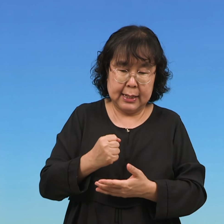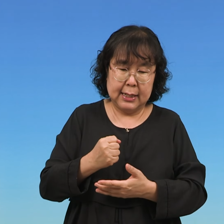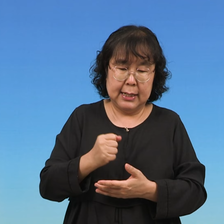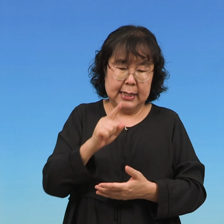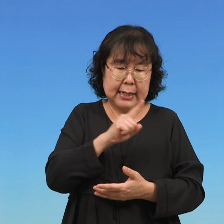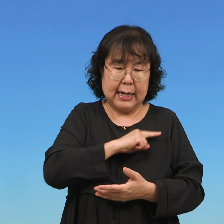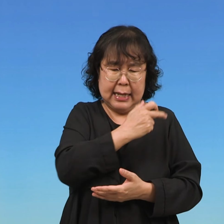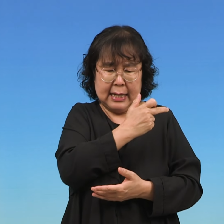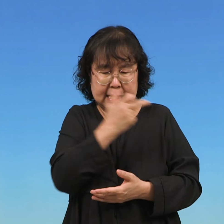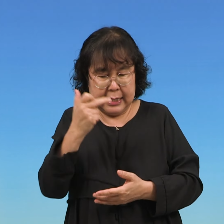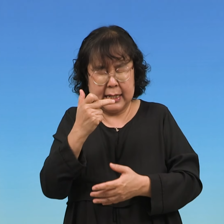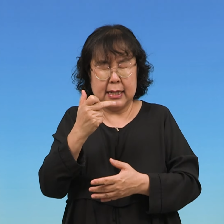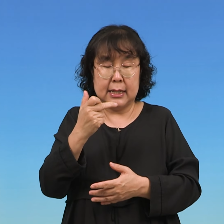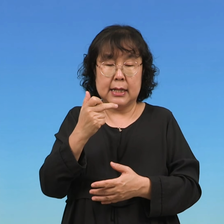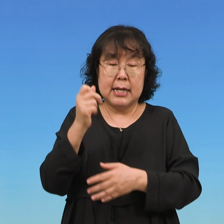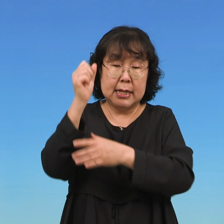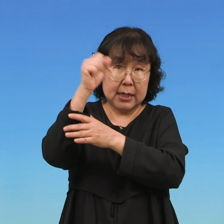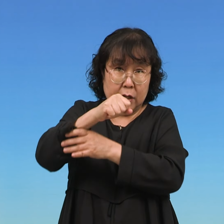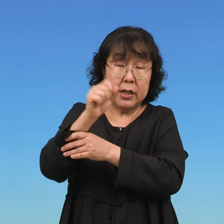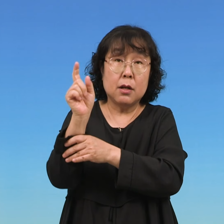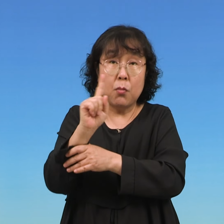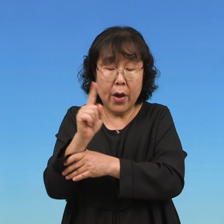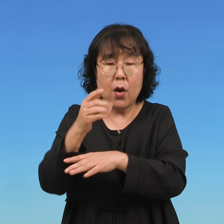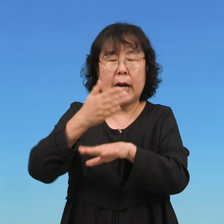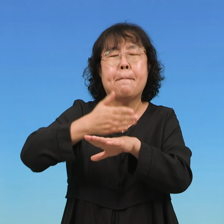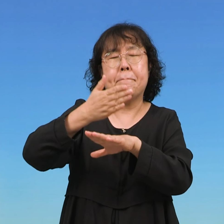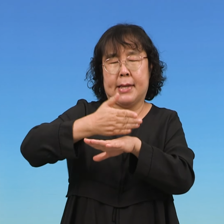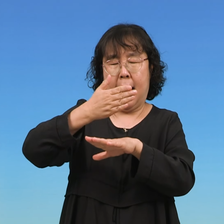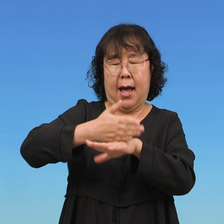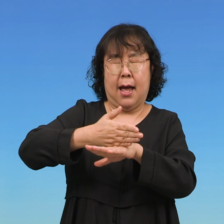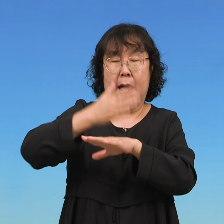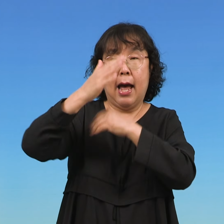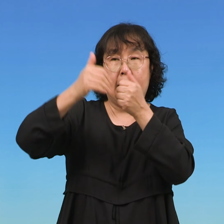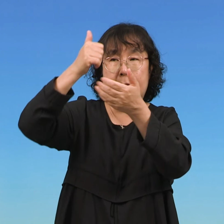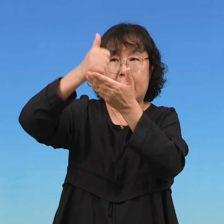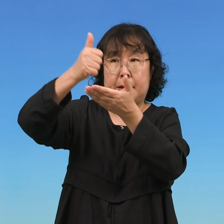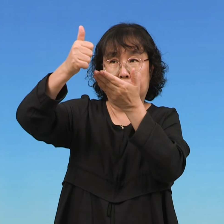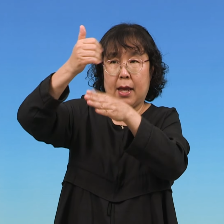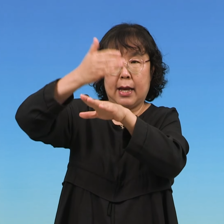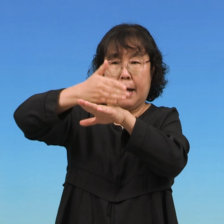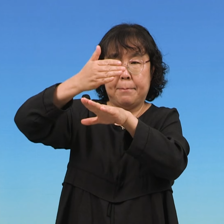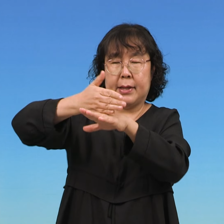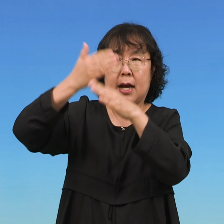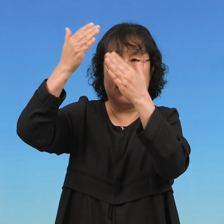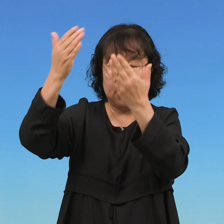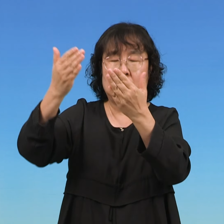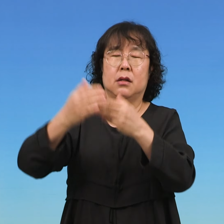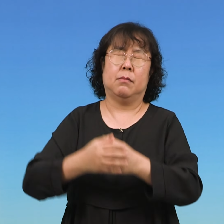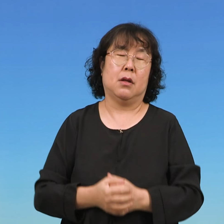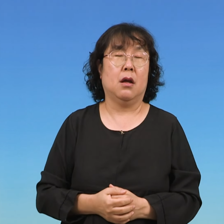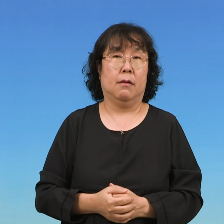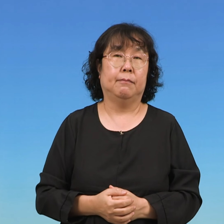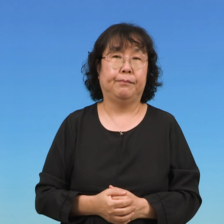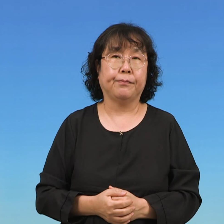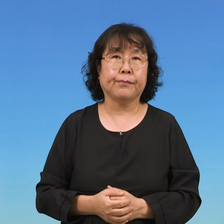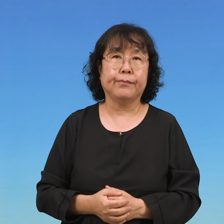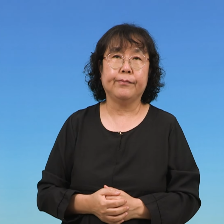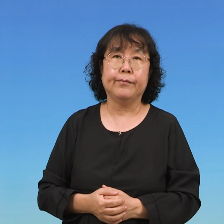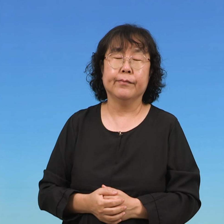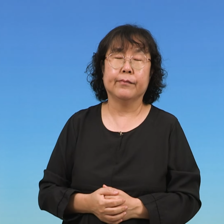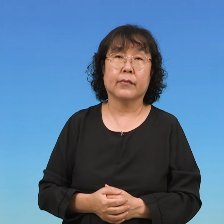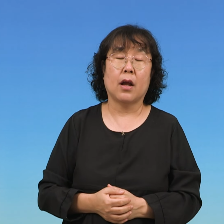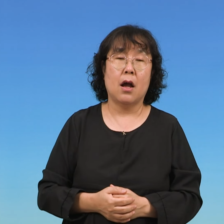앞에서 우리가 늘 배은망덕하면 안 되잖아요 난 제일 두려운게 그거예요이 감사를 잃어버린이 시대에